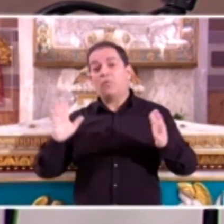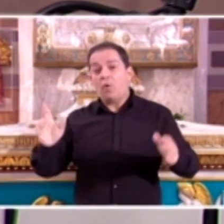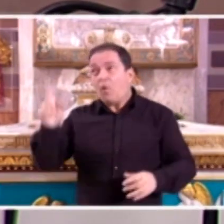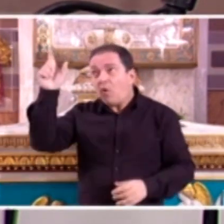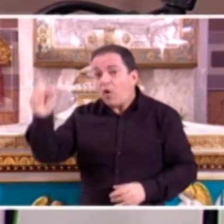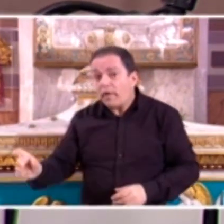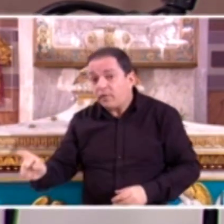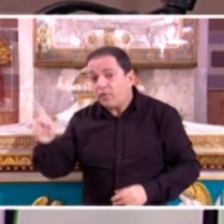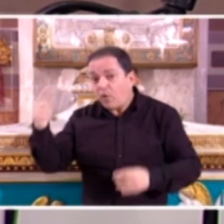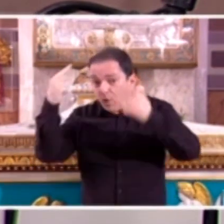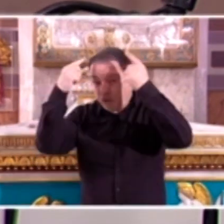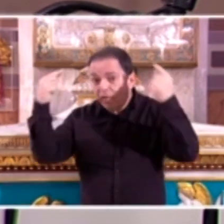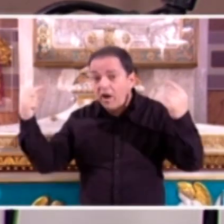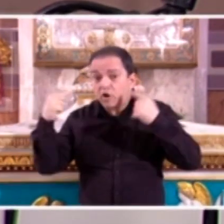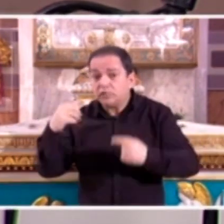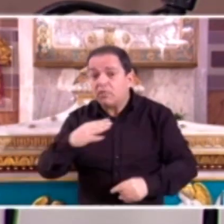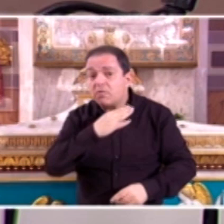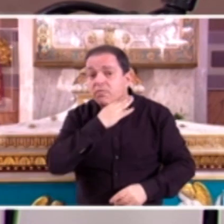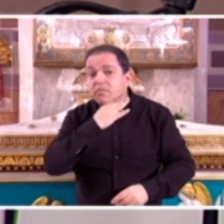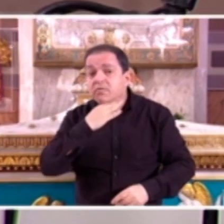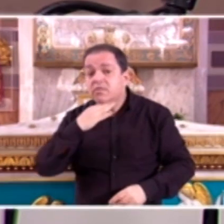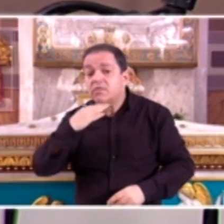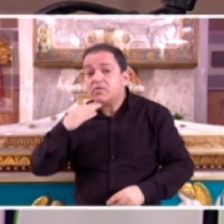Υγοράσθητε γαρ κοιμή.